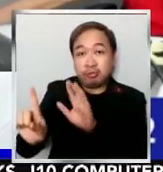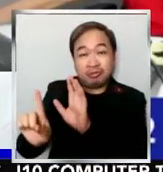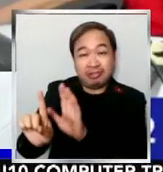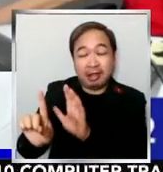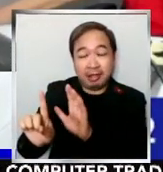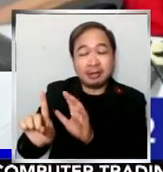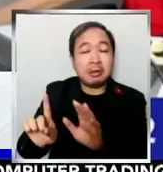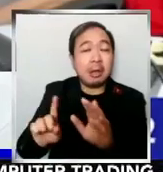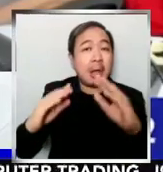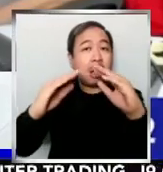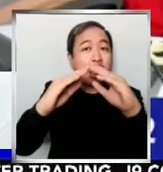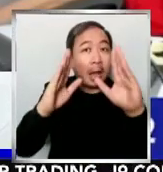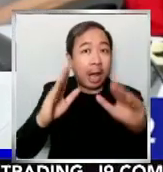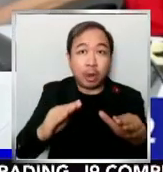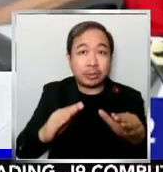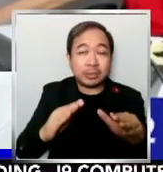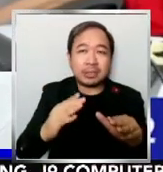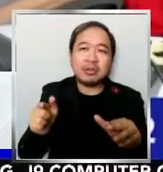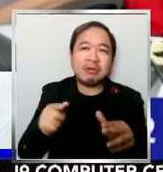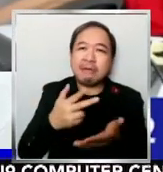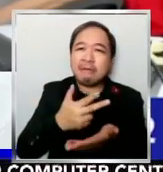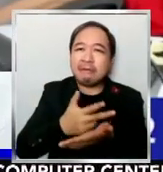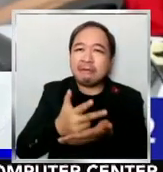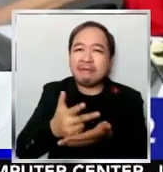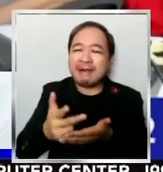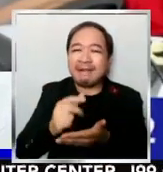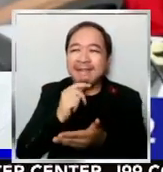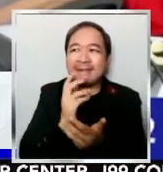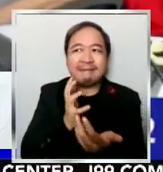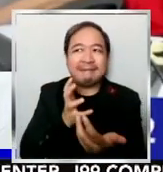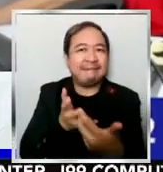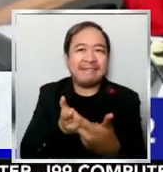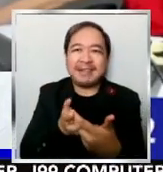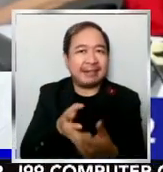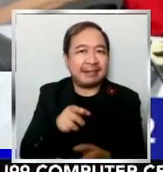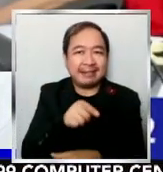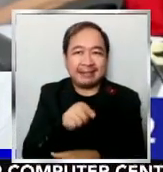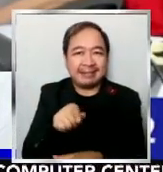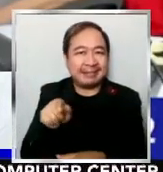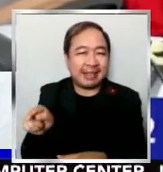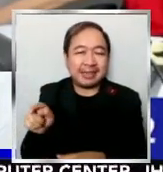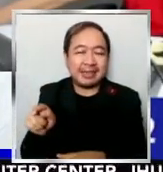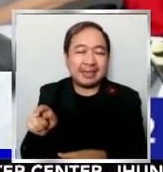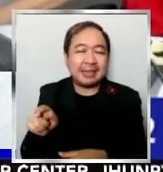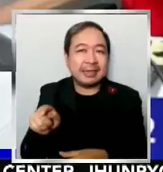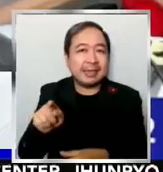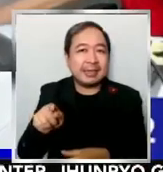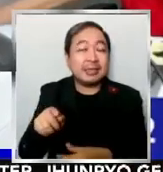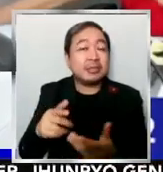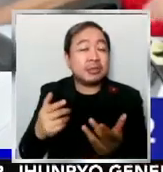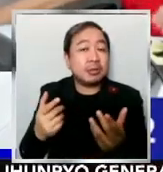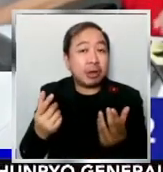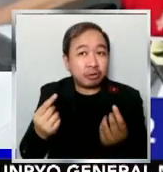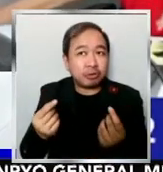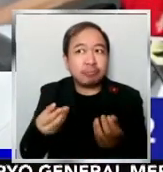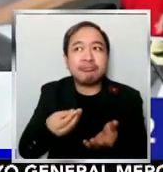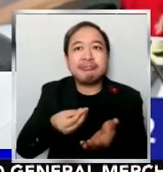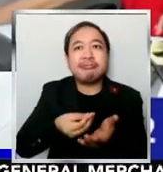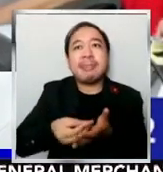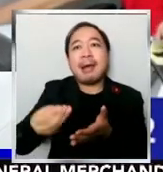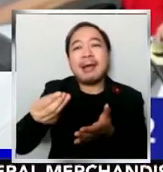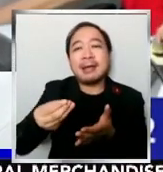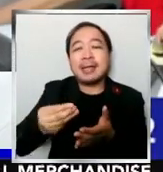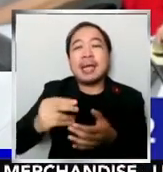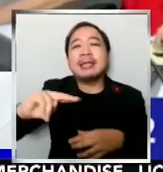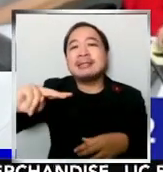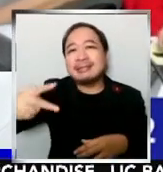kasya sa dami ng sasakyan, hindi magkakasya sa kanyang garahe, bumili siya ng isa